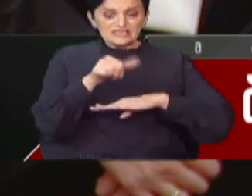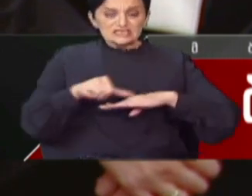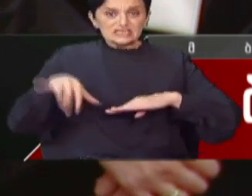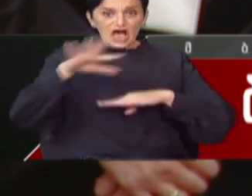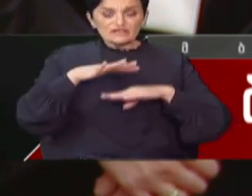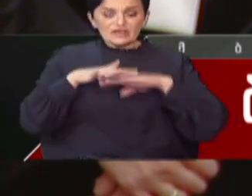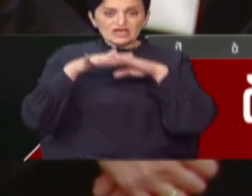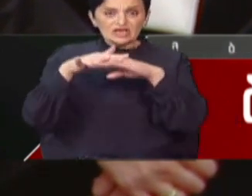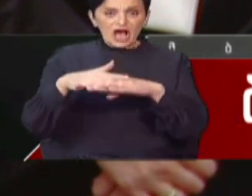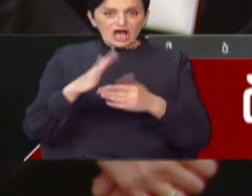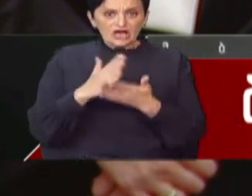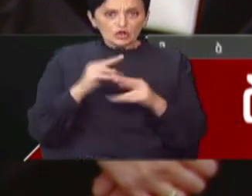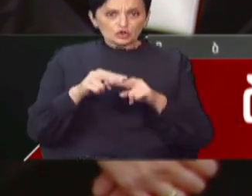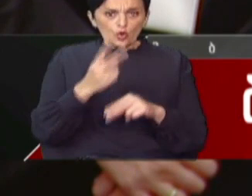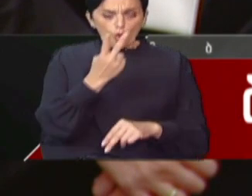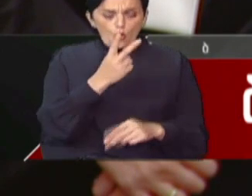გადარიცხულია ჯამში